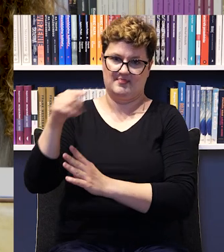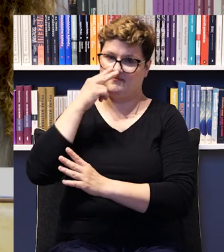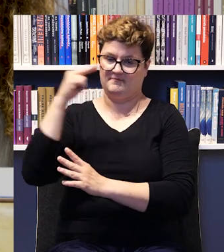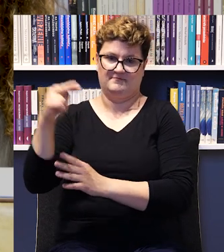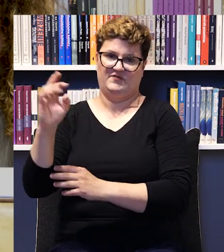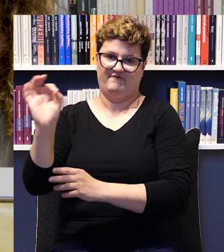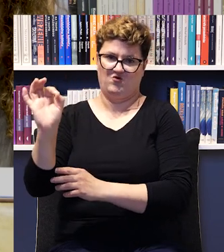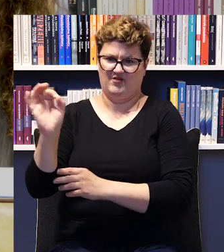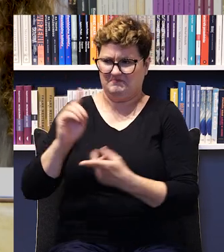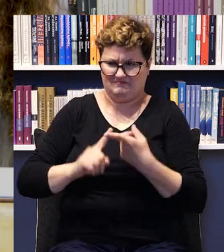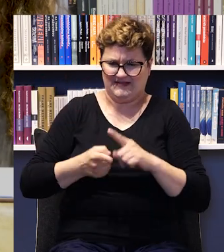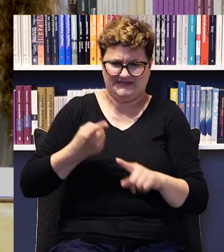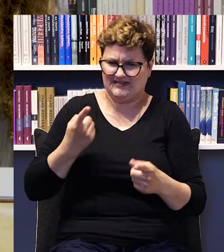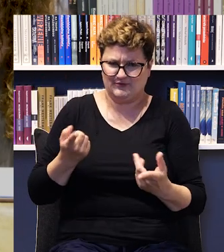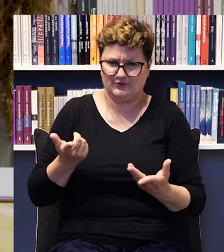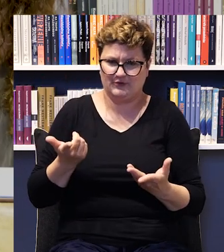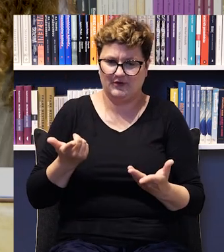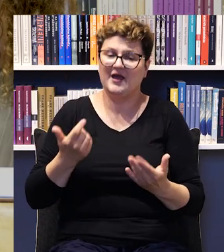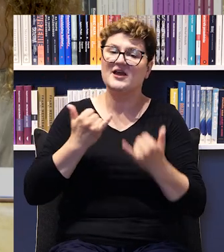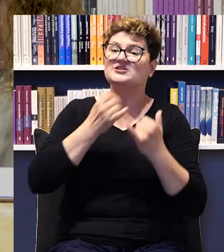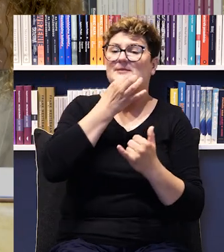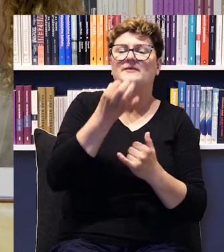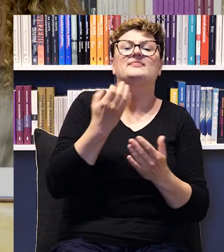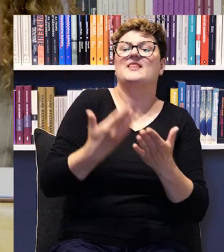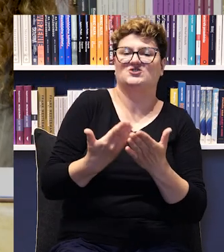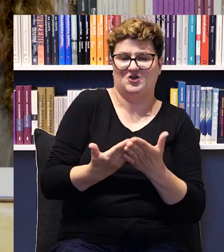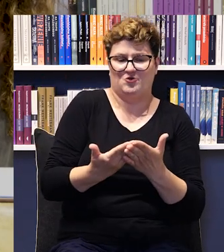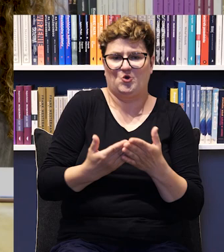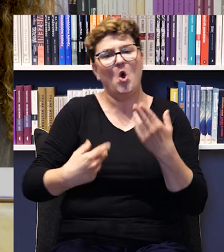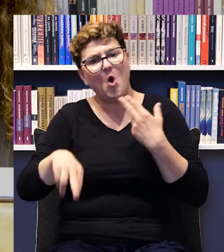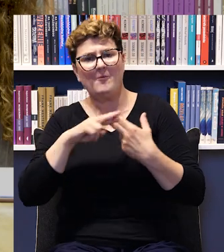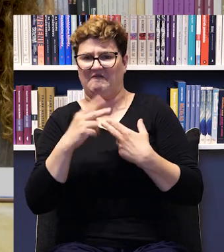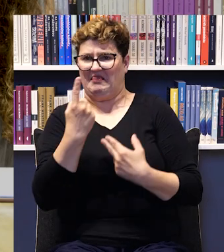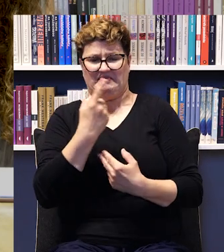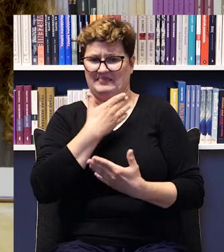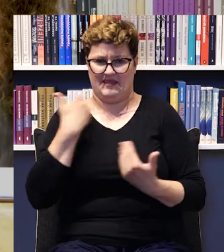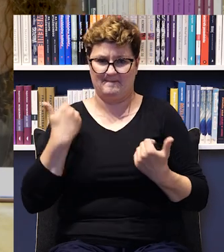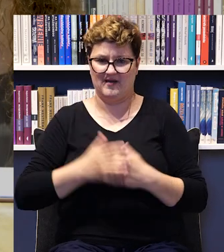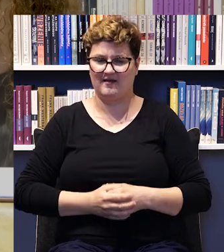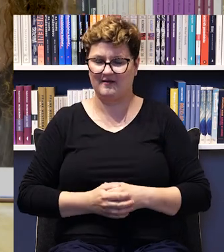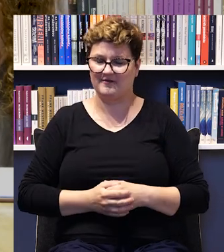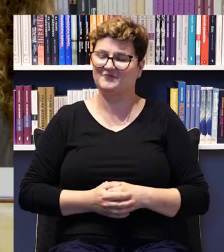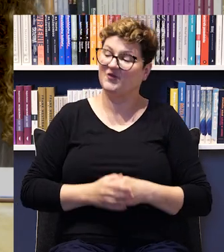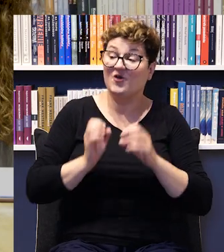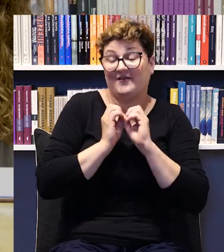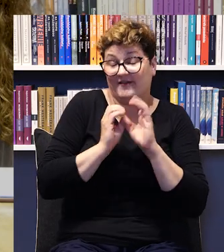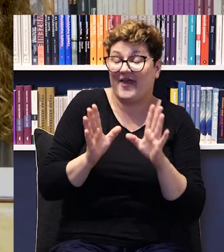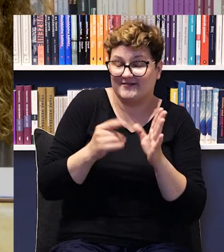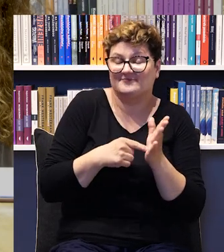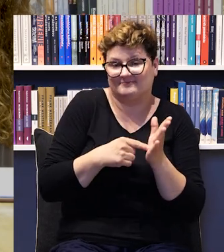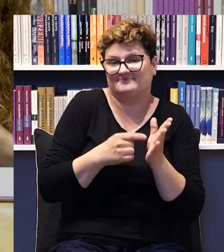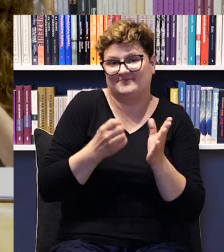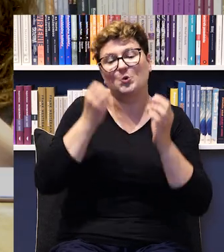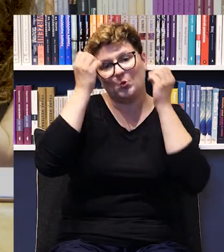jakby zupełnie bez sensu. W sensie, jakby jak się zapytasz dlaczego, to nie ma na to sensownej odpowiedzi. Nie, no jasne, że